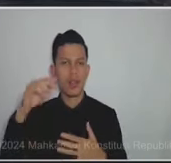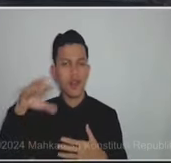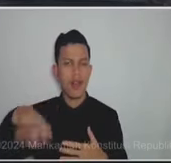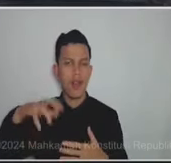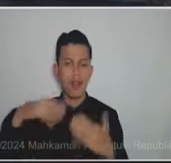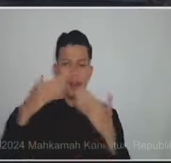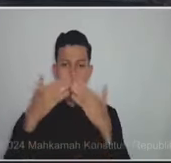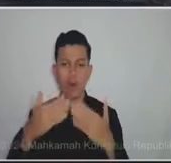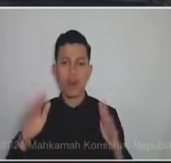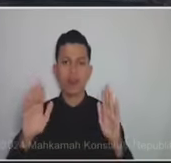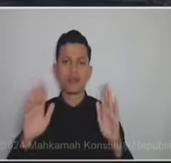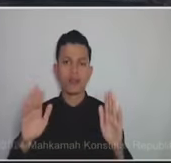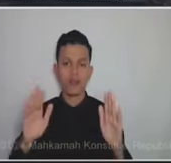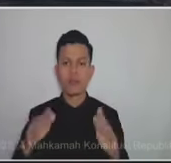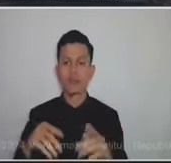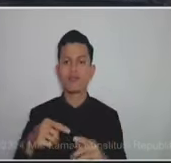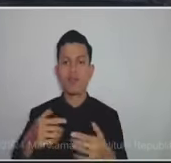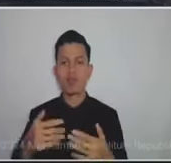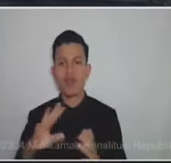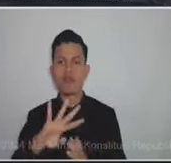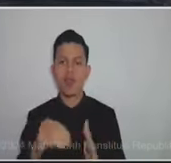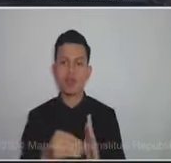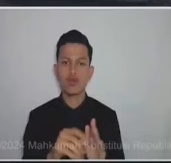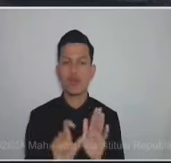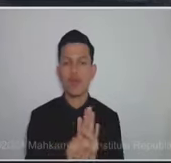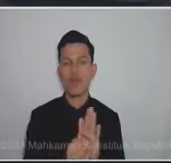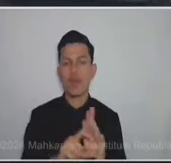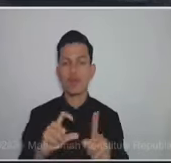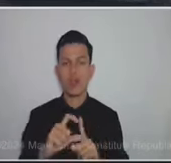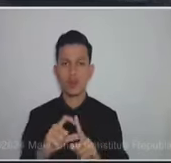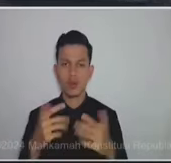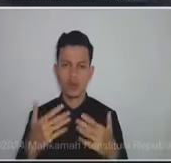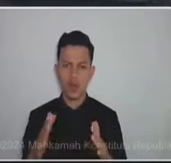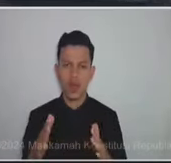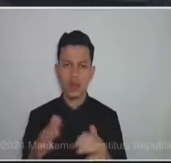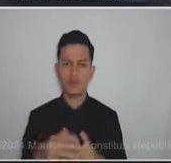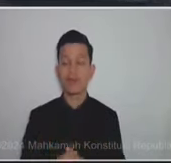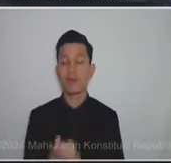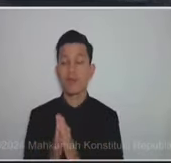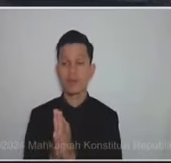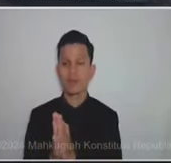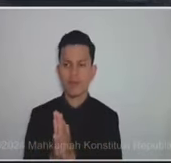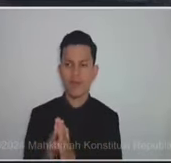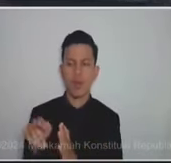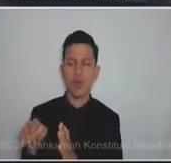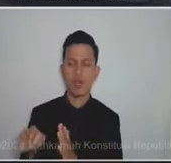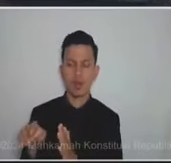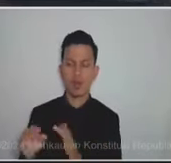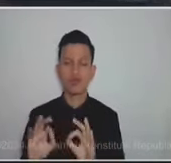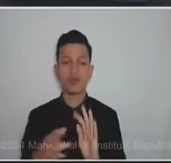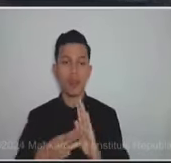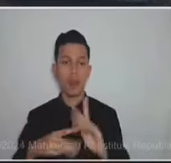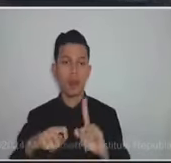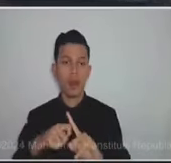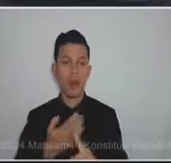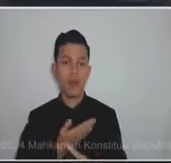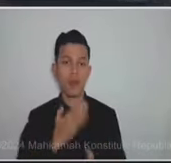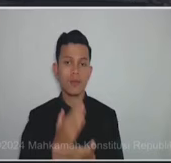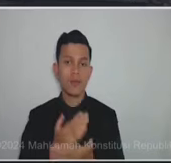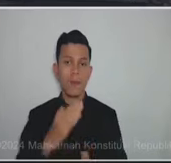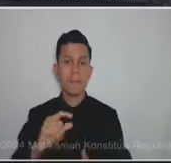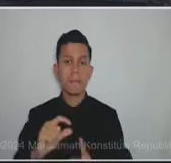serta pasal 18 ayat 4 udnri 1945 berkenaan dengan dari para pemohon aku penting bagi mahkamah menegaskan terlebih dahulu bahwa pasal 18 ayat